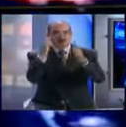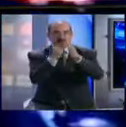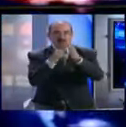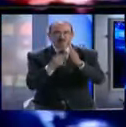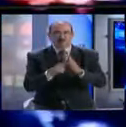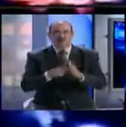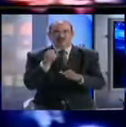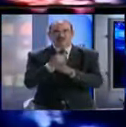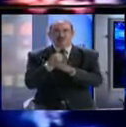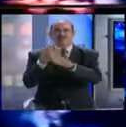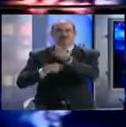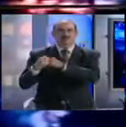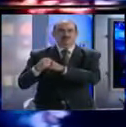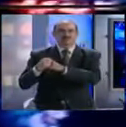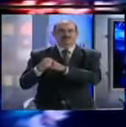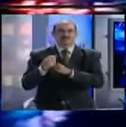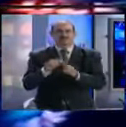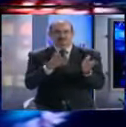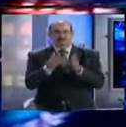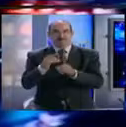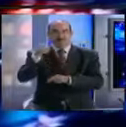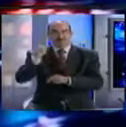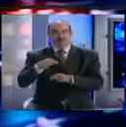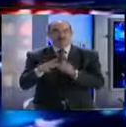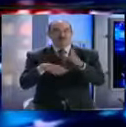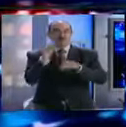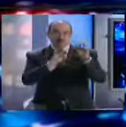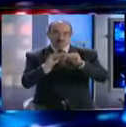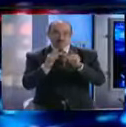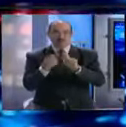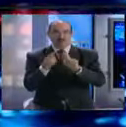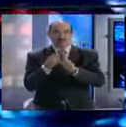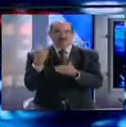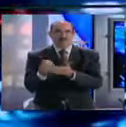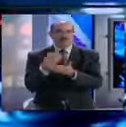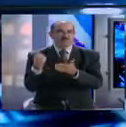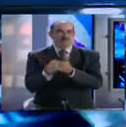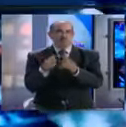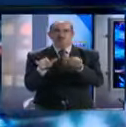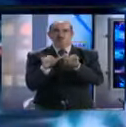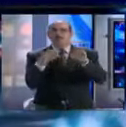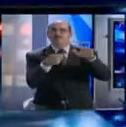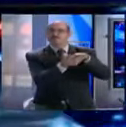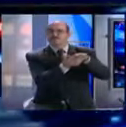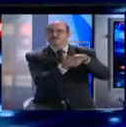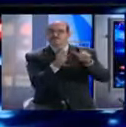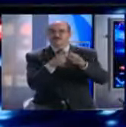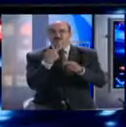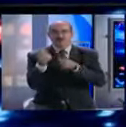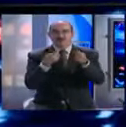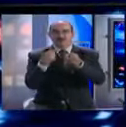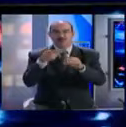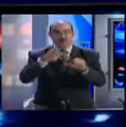لممارسة هذا النشاط، ضرورة أخذ معايير السلامة البينية ومقتضيات تموين السوق الوطني